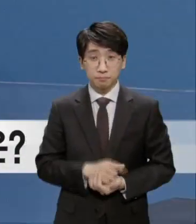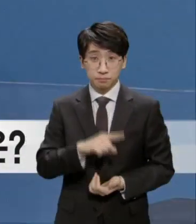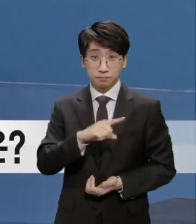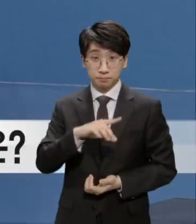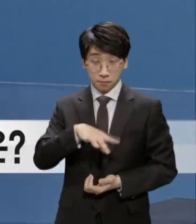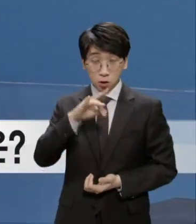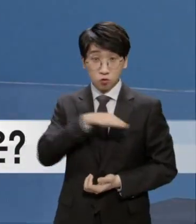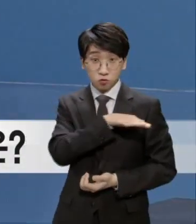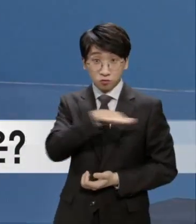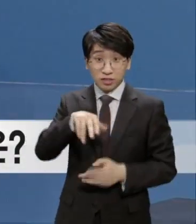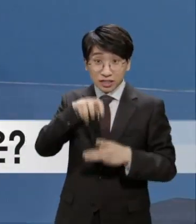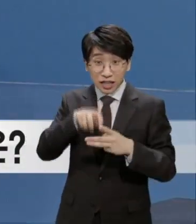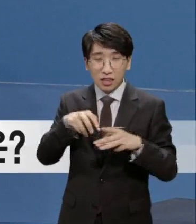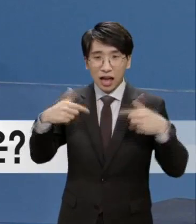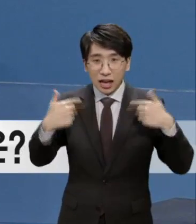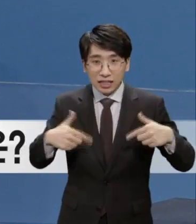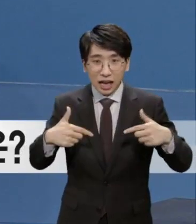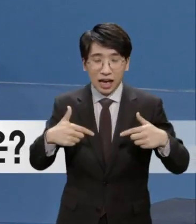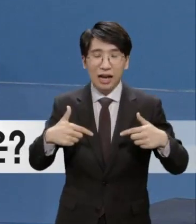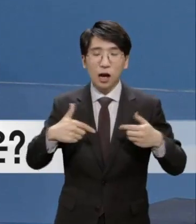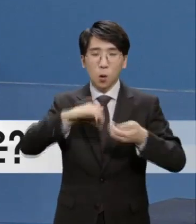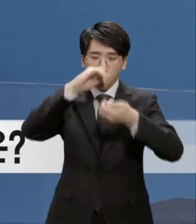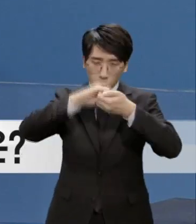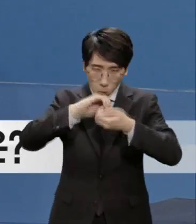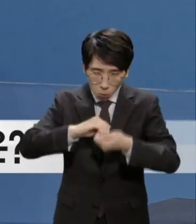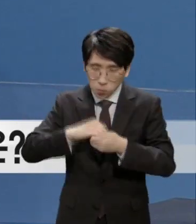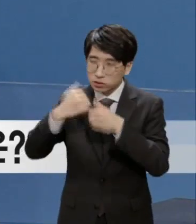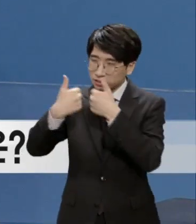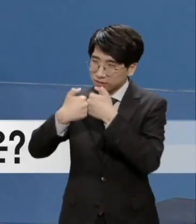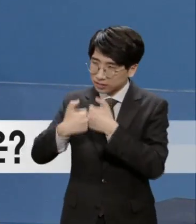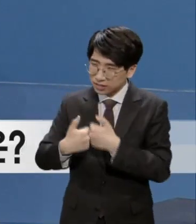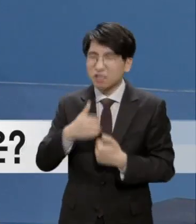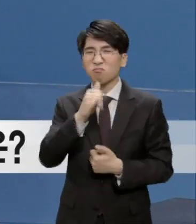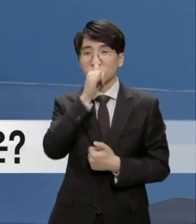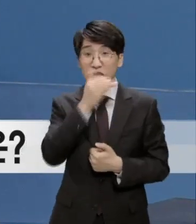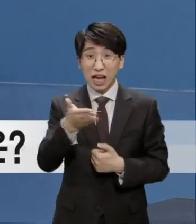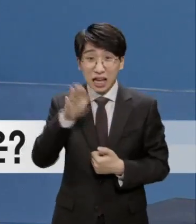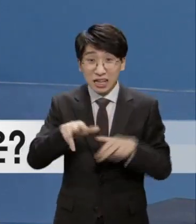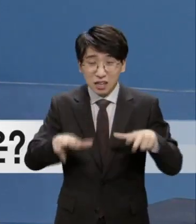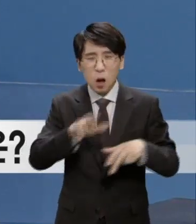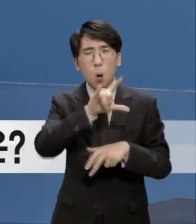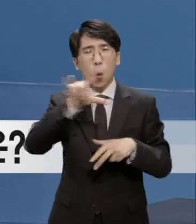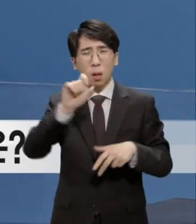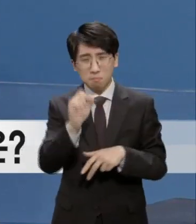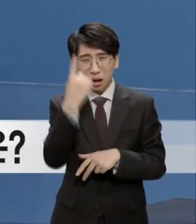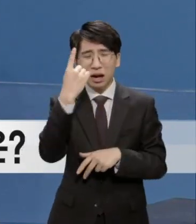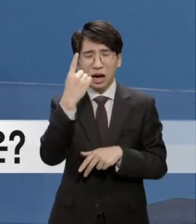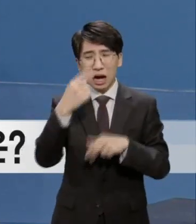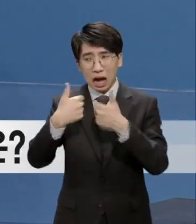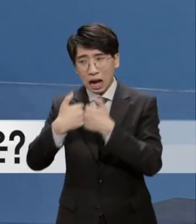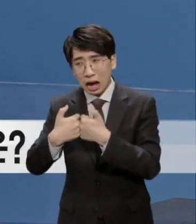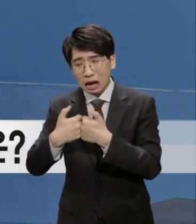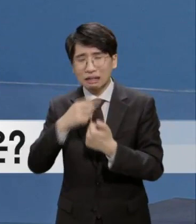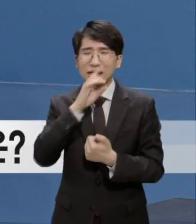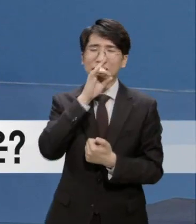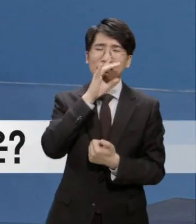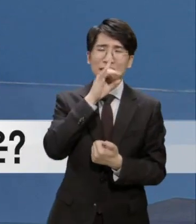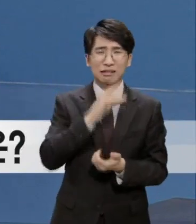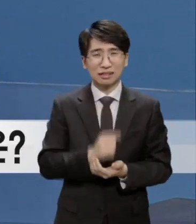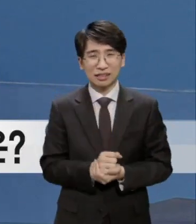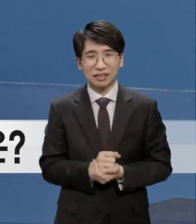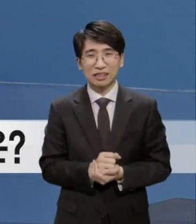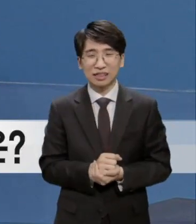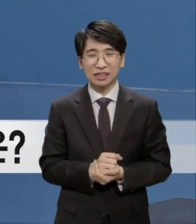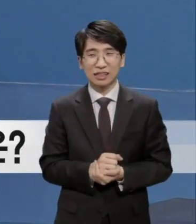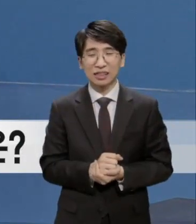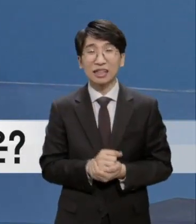같은 경우는 매달 원래는 계속 진행을 하다가 네. 지금 코로나 때문에 올해를 못하고 있는데 네, 그렇죠. 사실은 저희는 계속 일단은